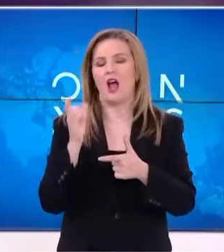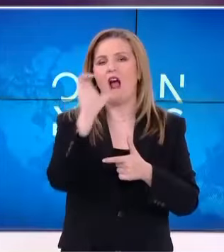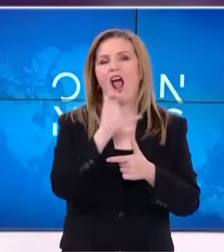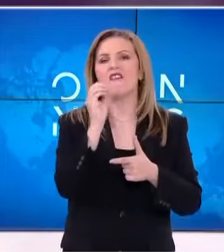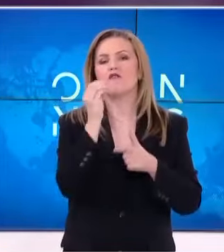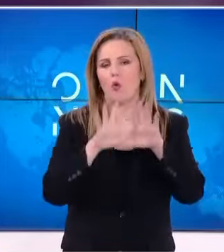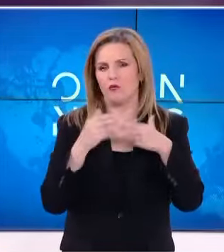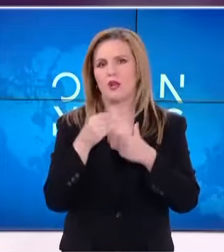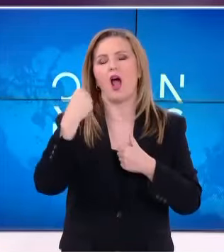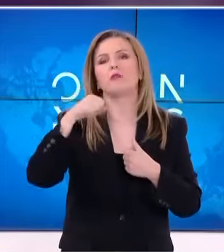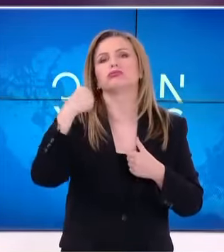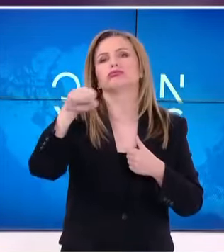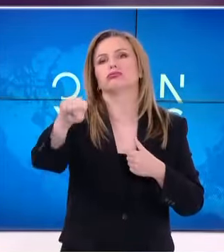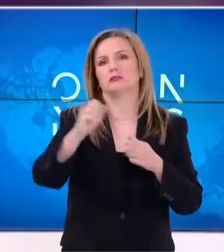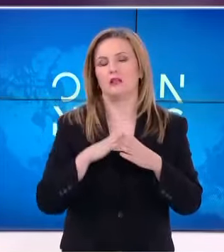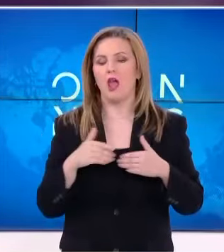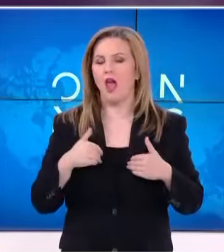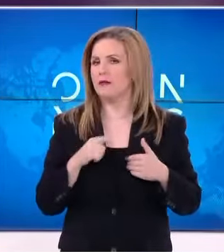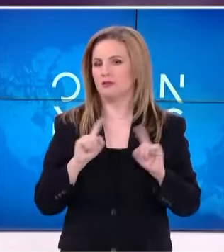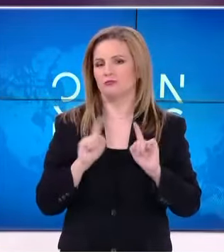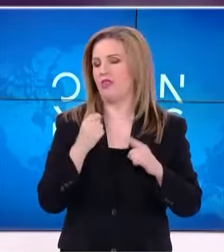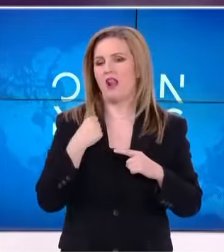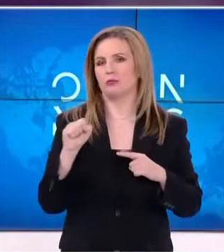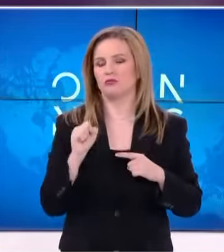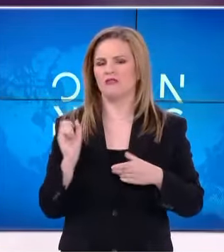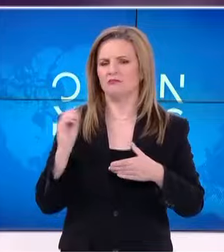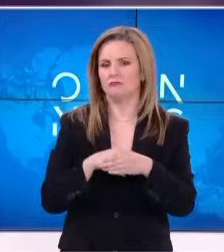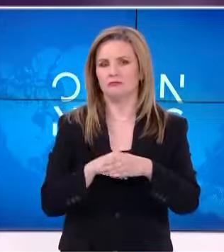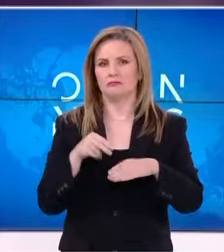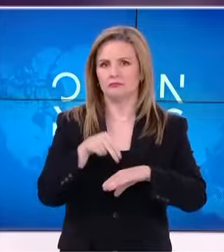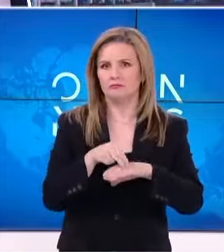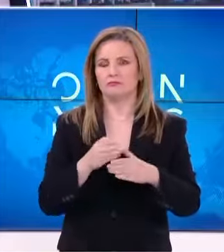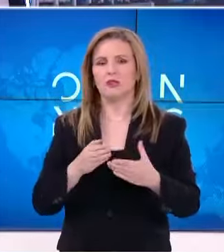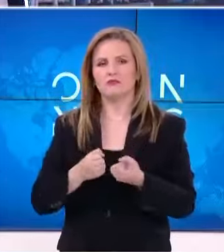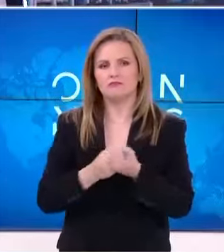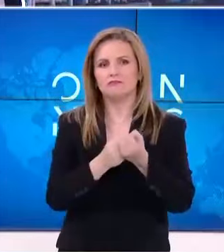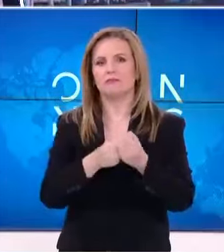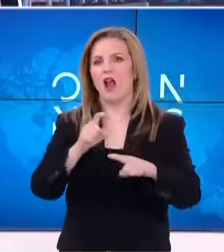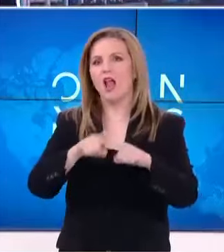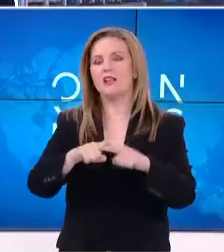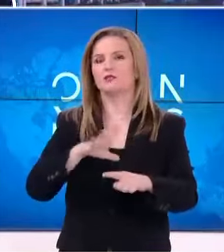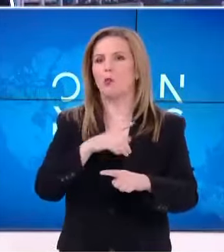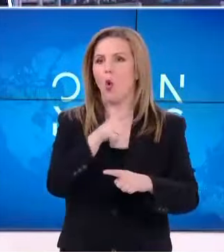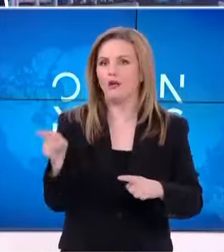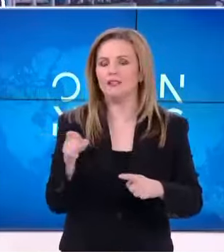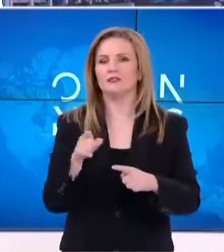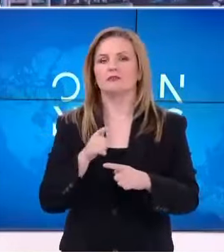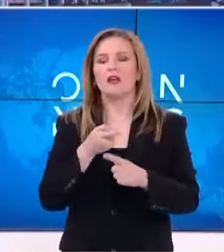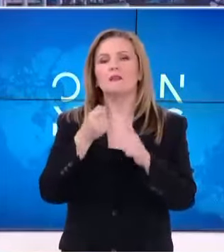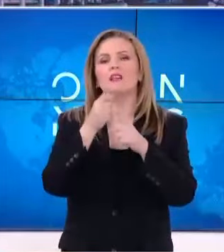ελευθερίας θα είναι εκεί θα υπερασπίζονται τους πολίτες θα συμβάλλουν στη μάχη για διαφάνεια και για